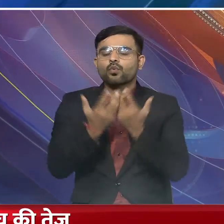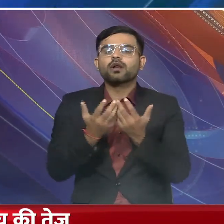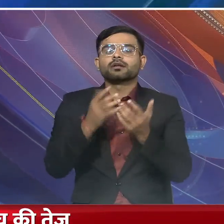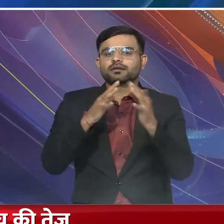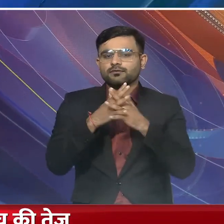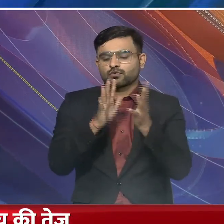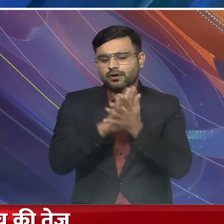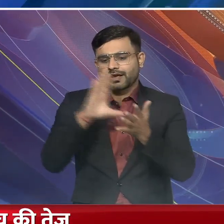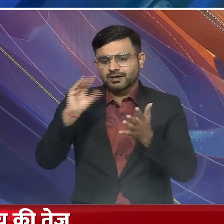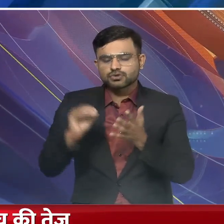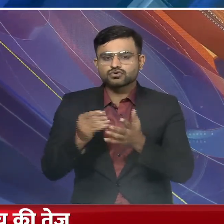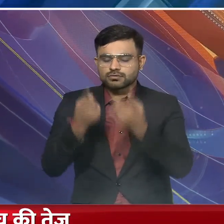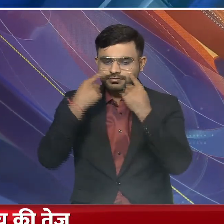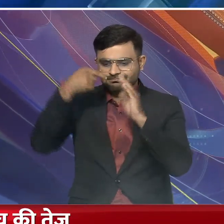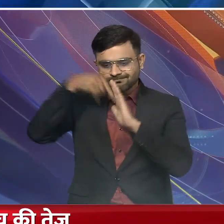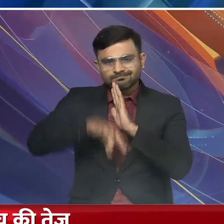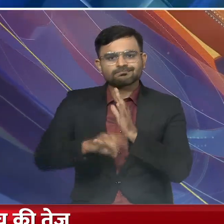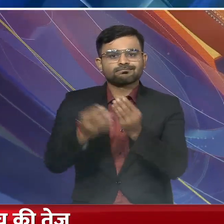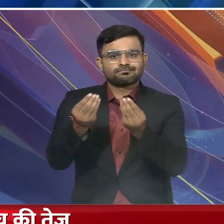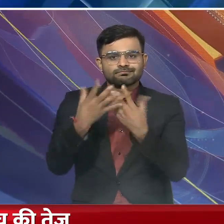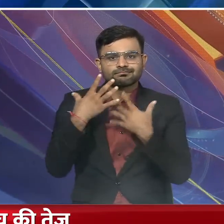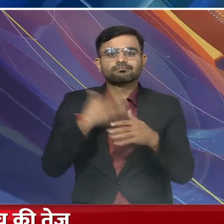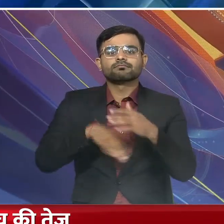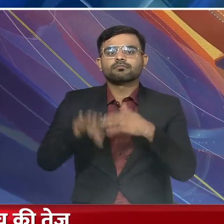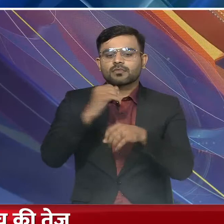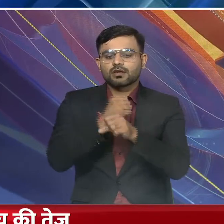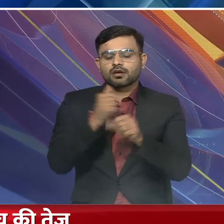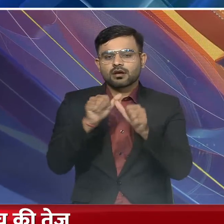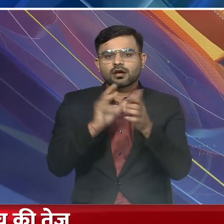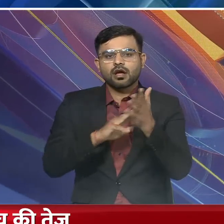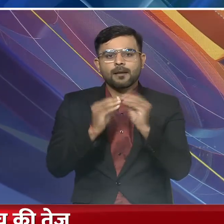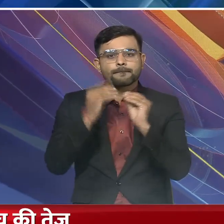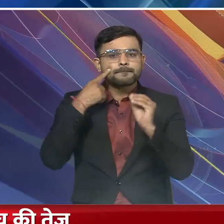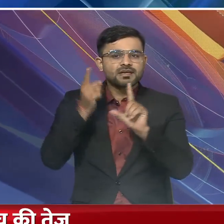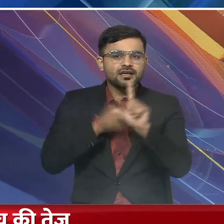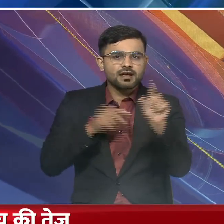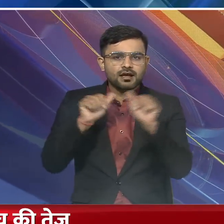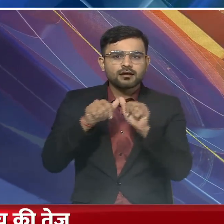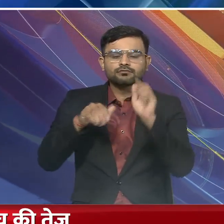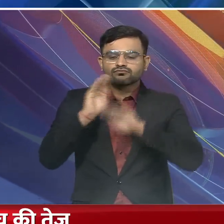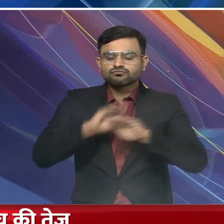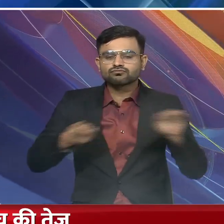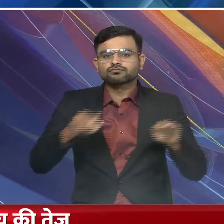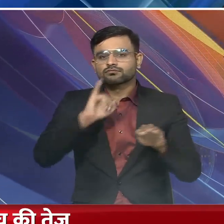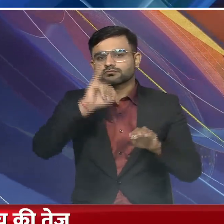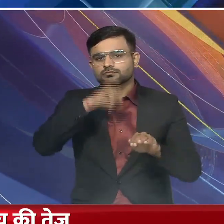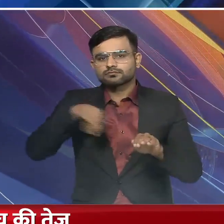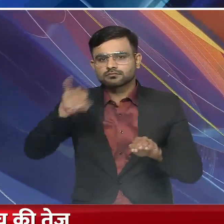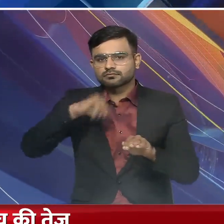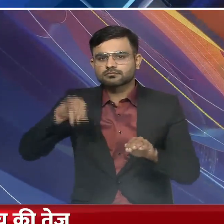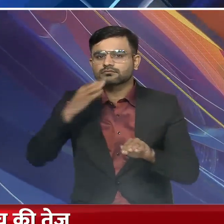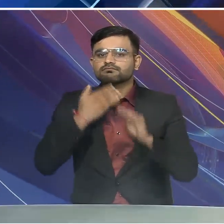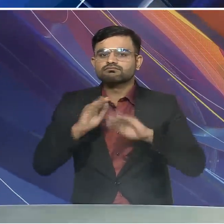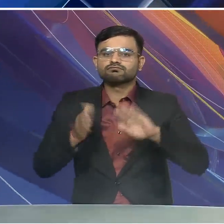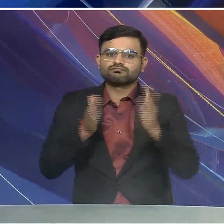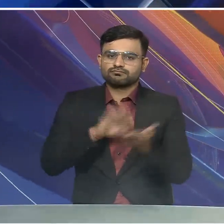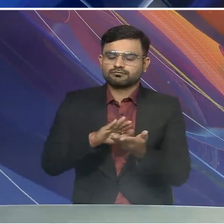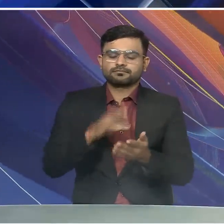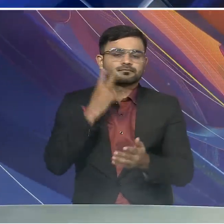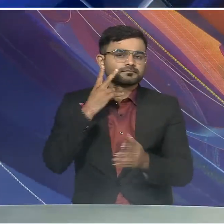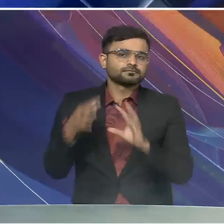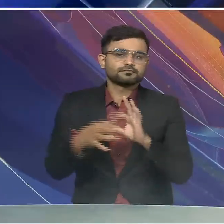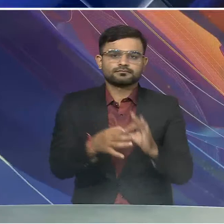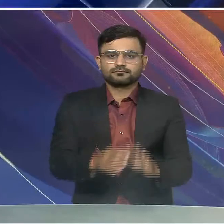संगठन से मांगे विस्तृत जानकारी कांबिया मेकअप सिरप से सियासत बच्चों की मौत से जुड़ा है मामला